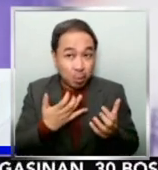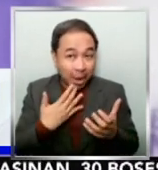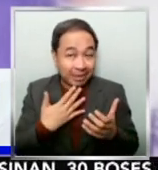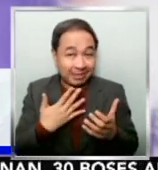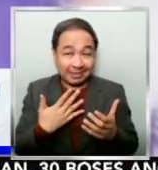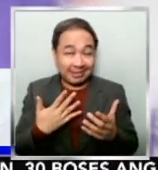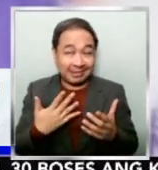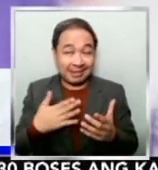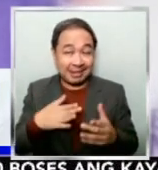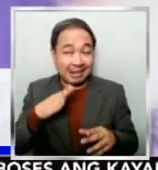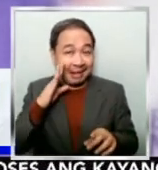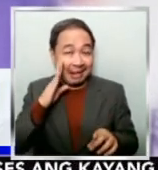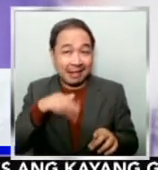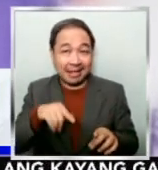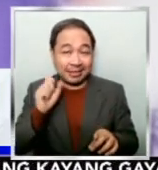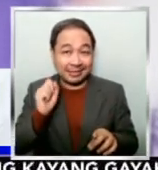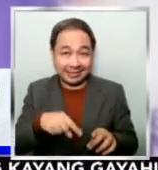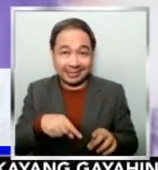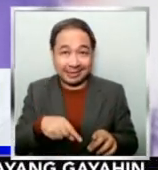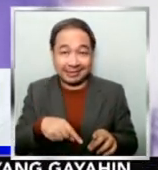the truth,